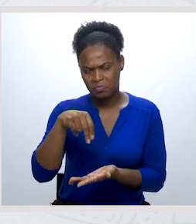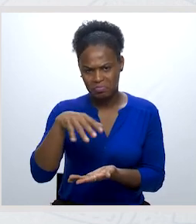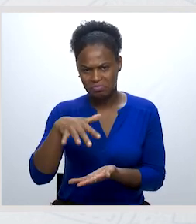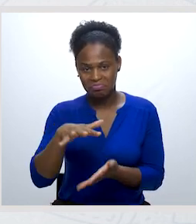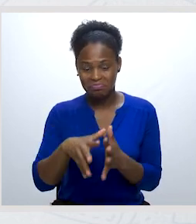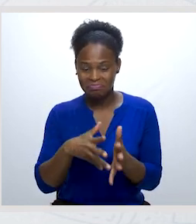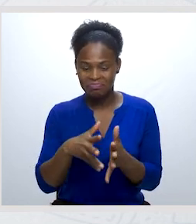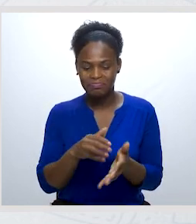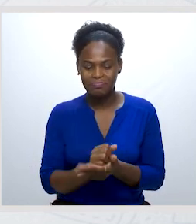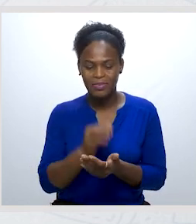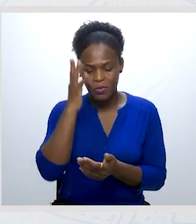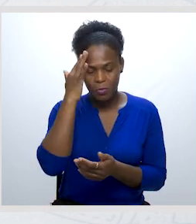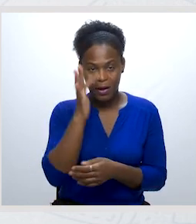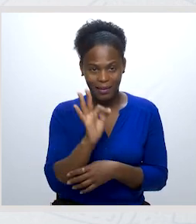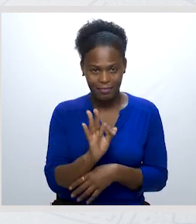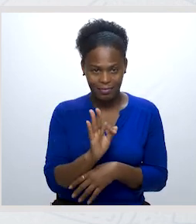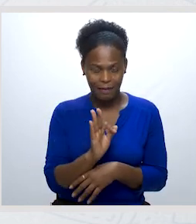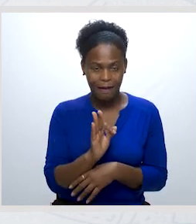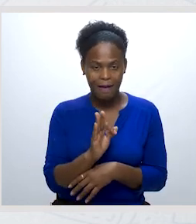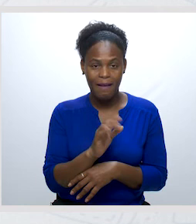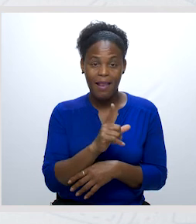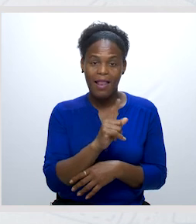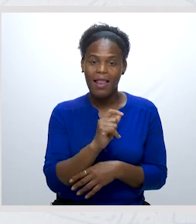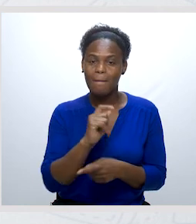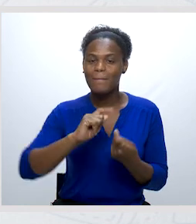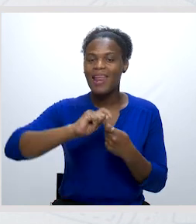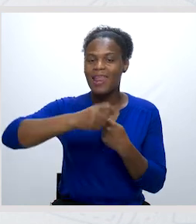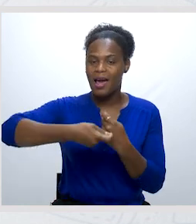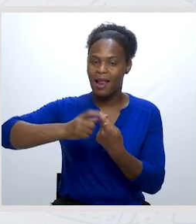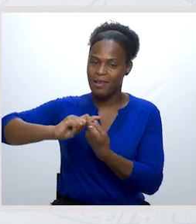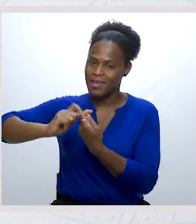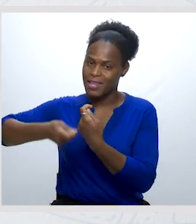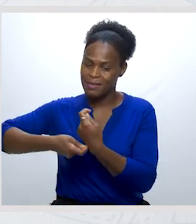Numéro 4, les bananes.